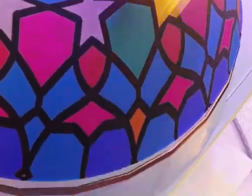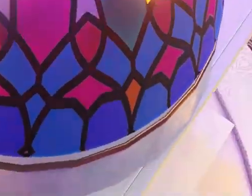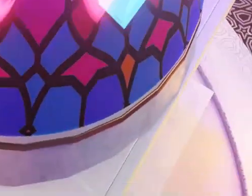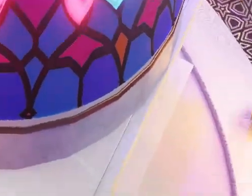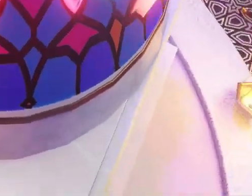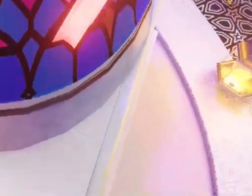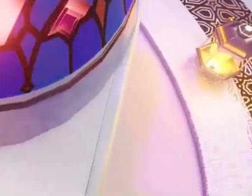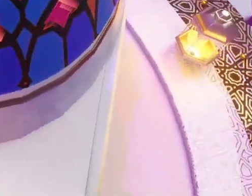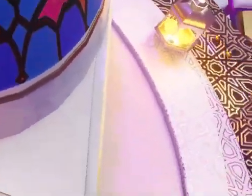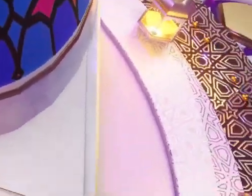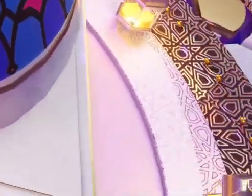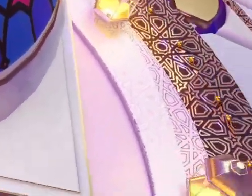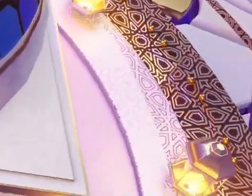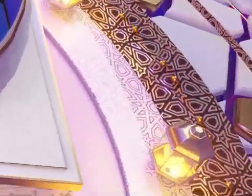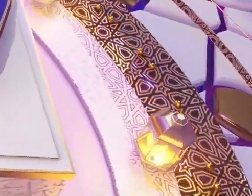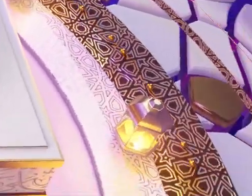حجتين يا